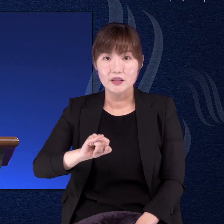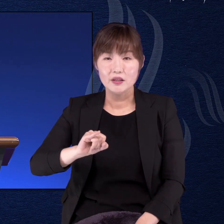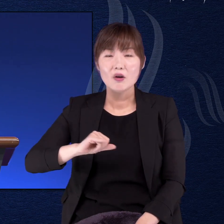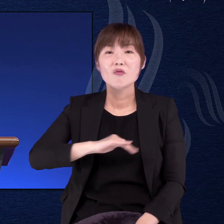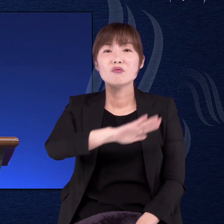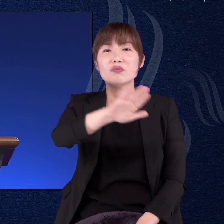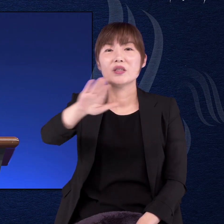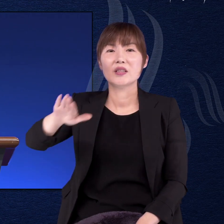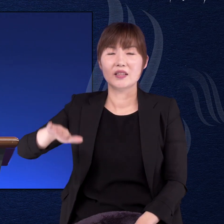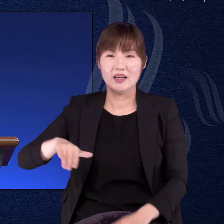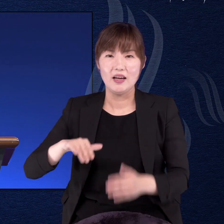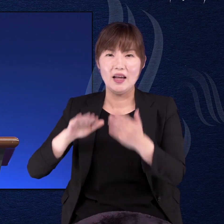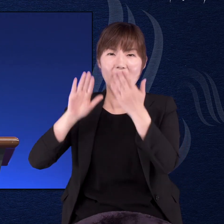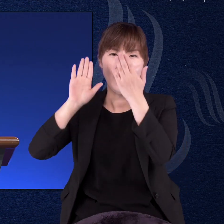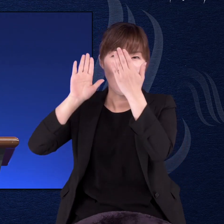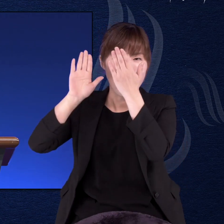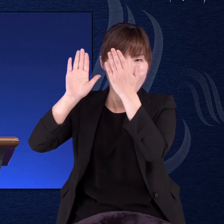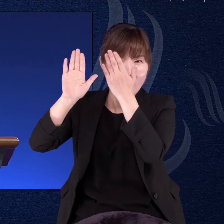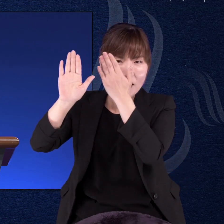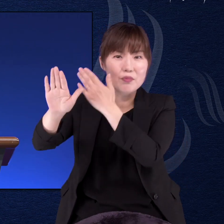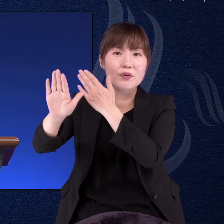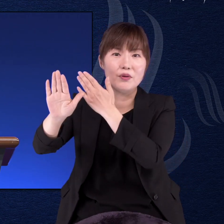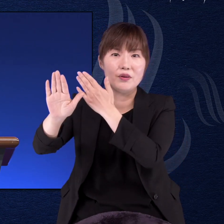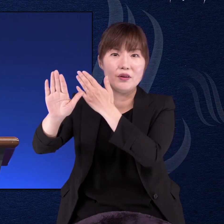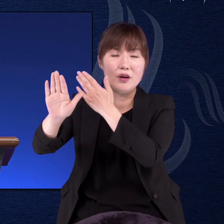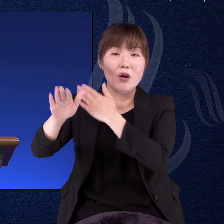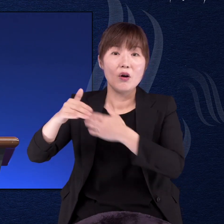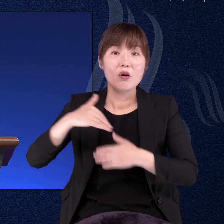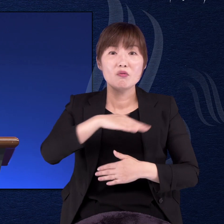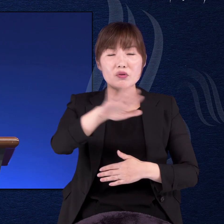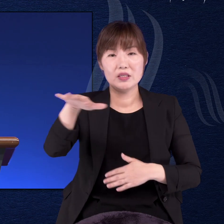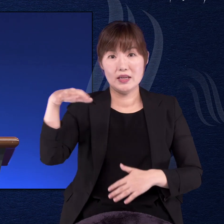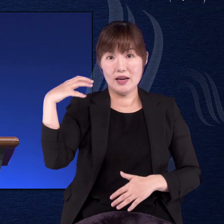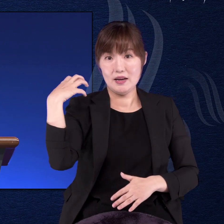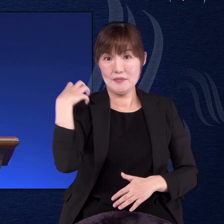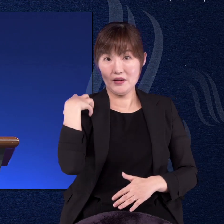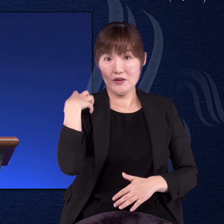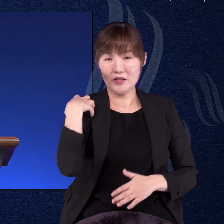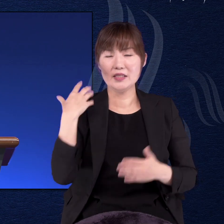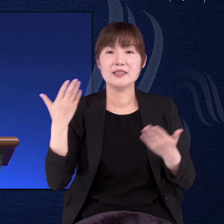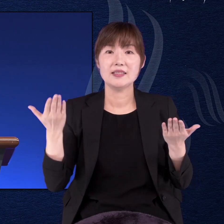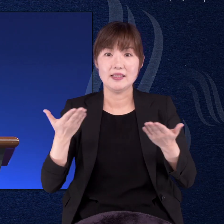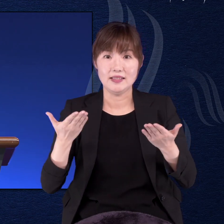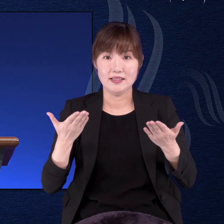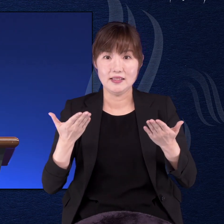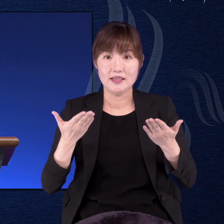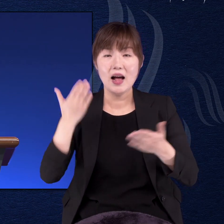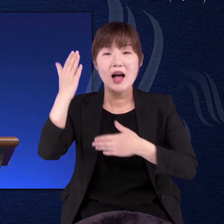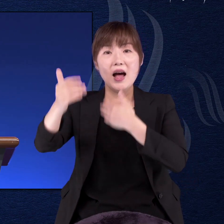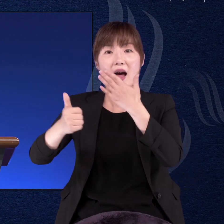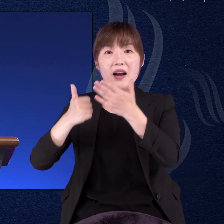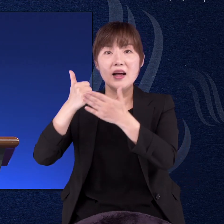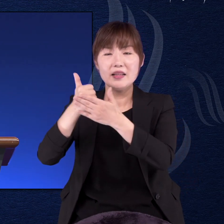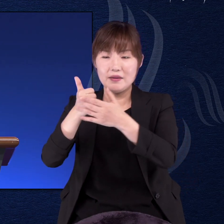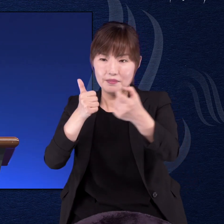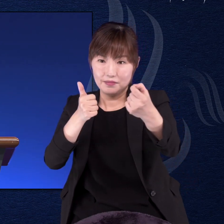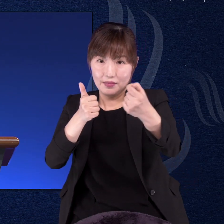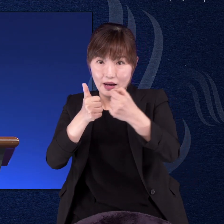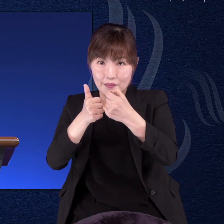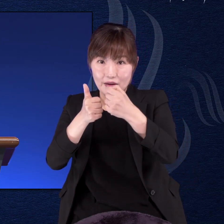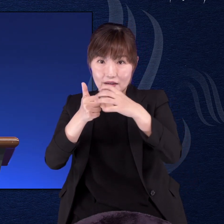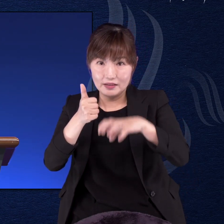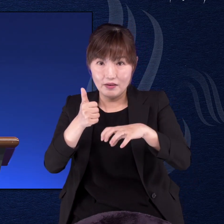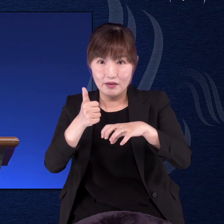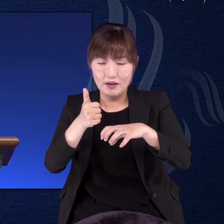우리의 사명입니다. 우리는 하나님께 사명을 받았어요. 하나님 앞에 가서 잘했다, 착하고 충성된